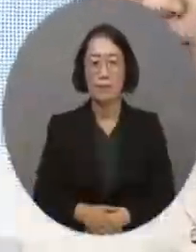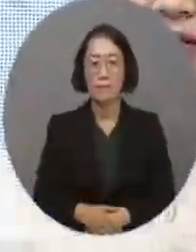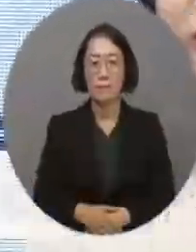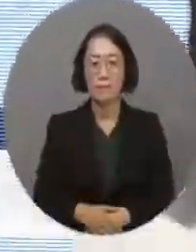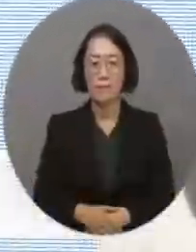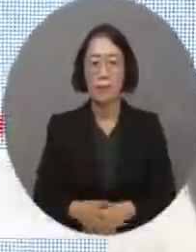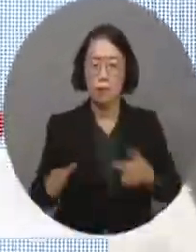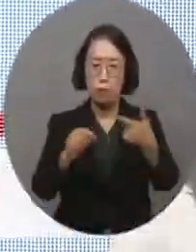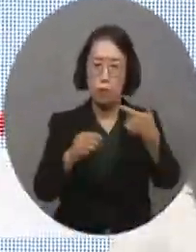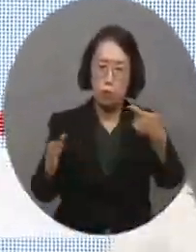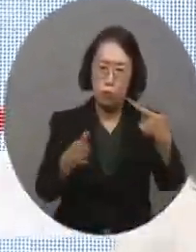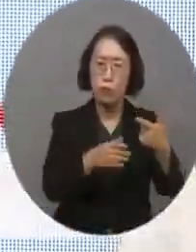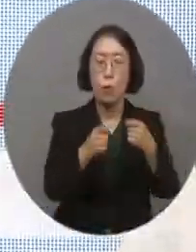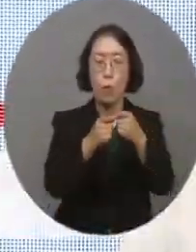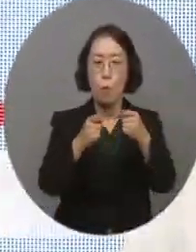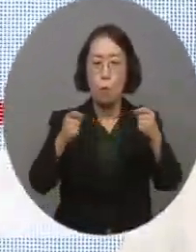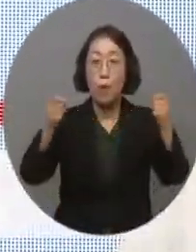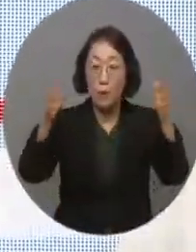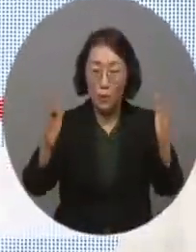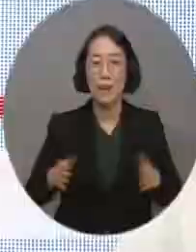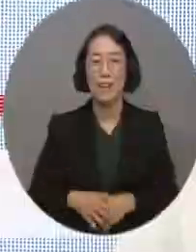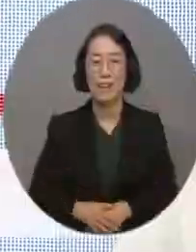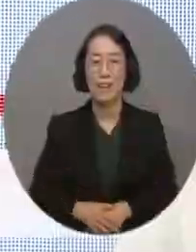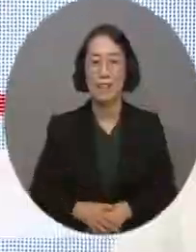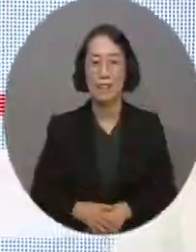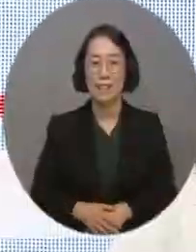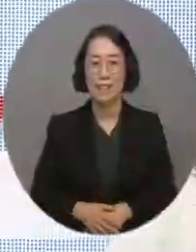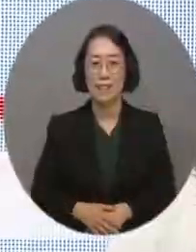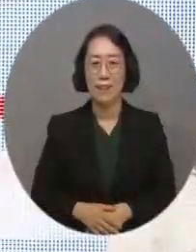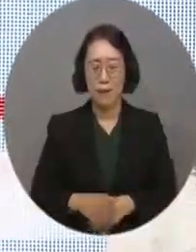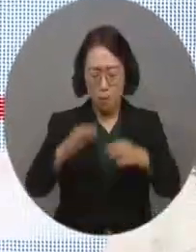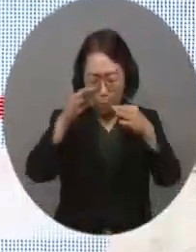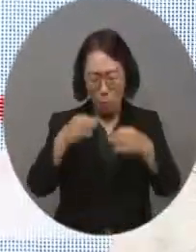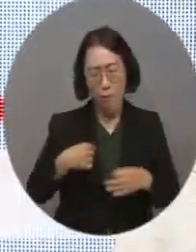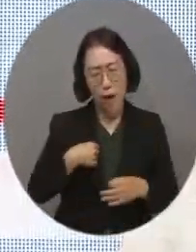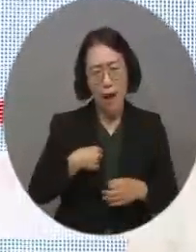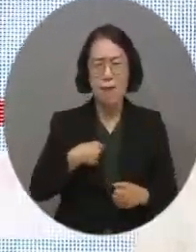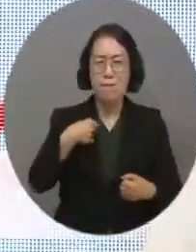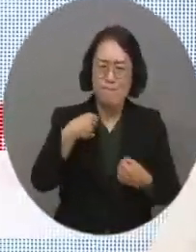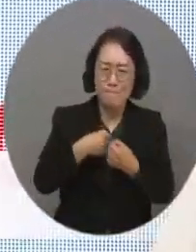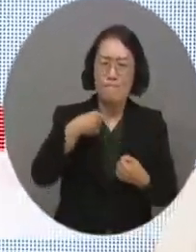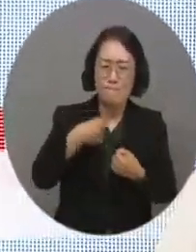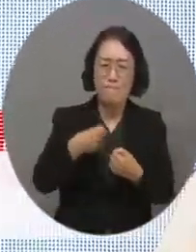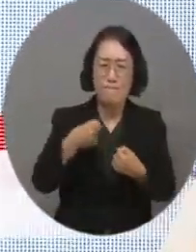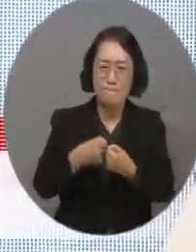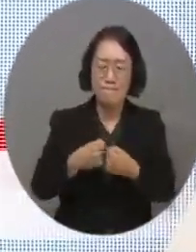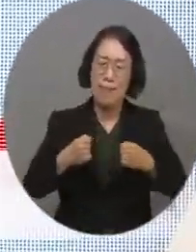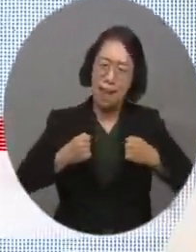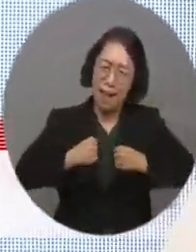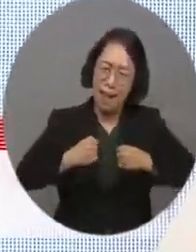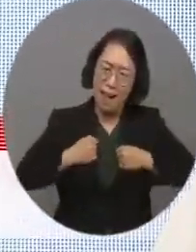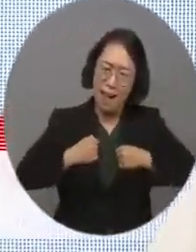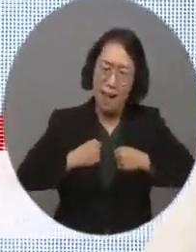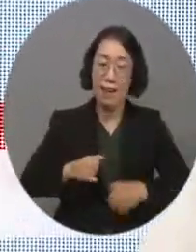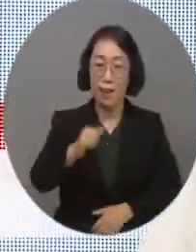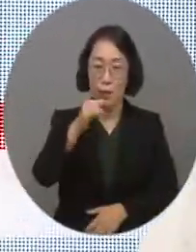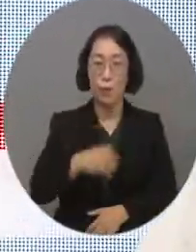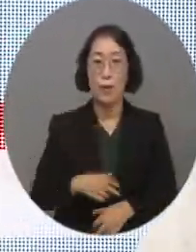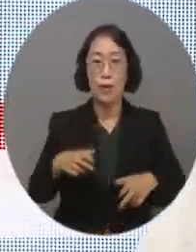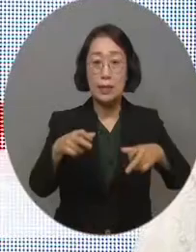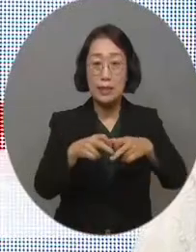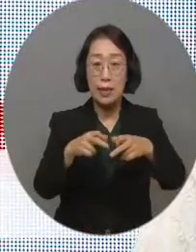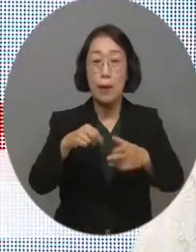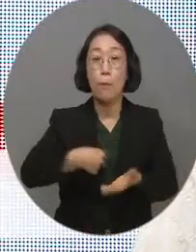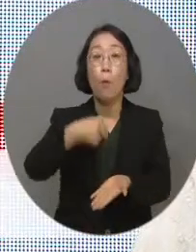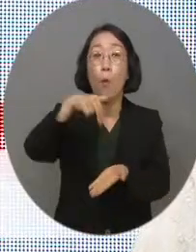지난 6월부터 기나긴 시간이었습니다. 제 자신과의 도약의 싸움이었고요.